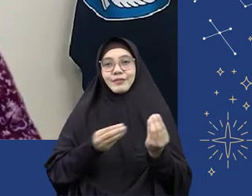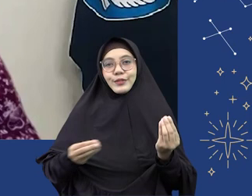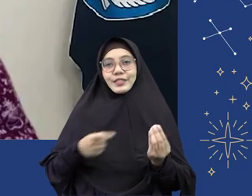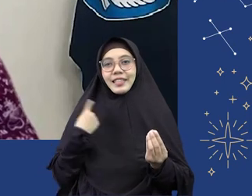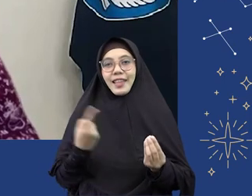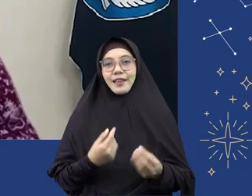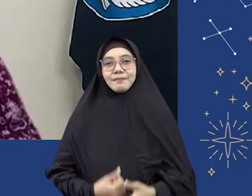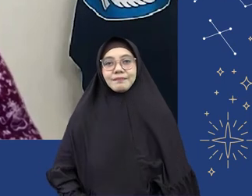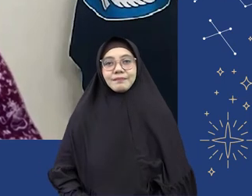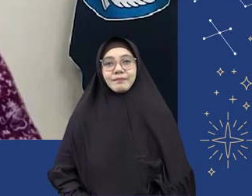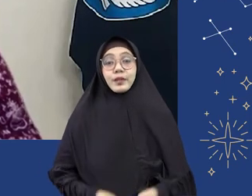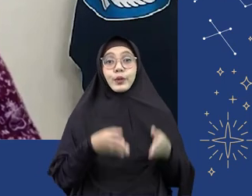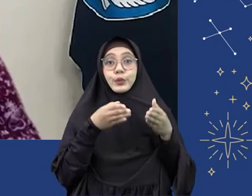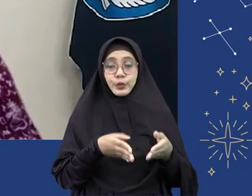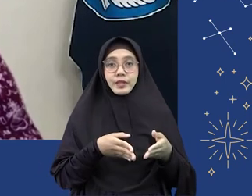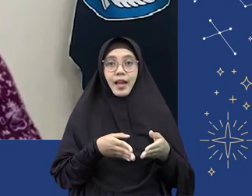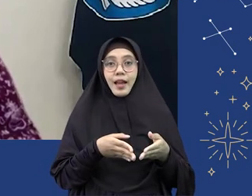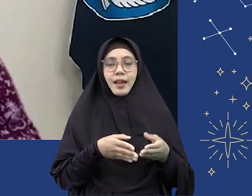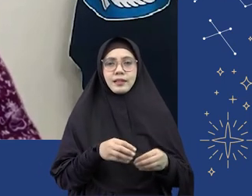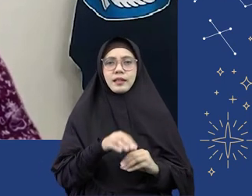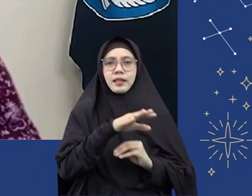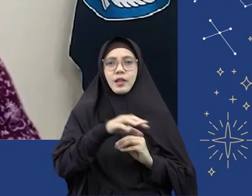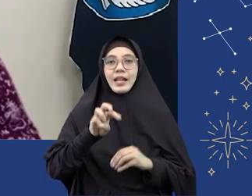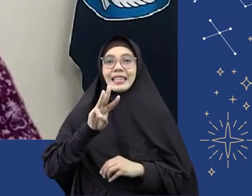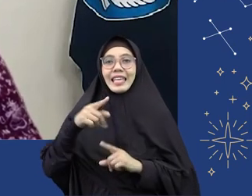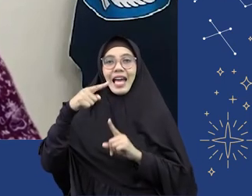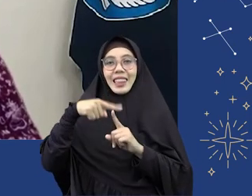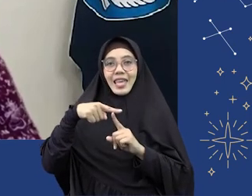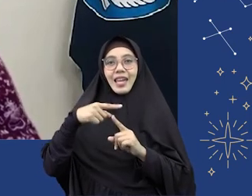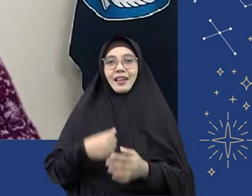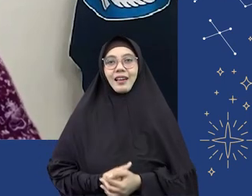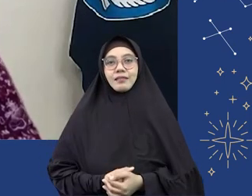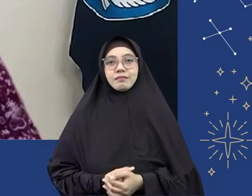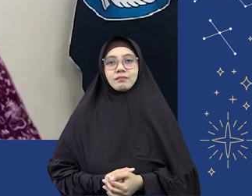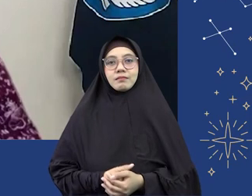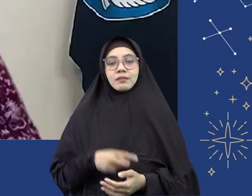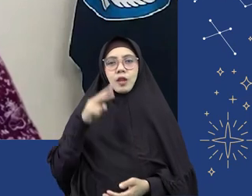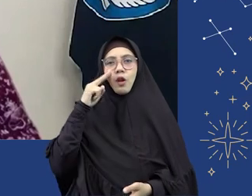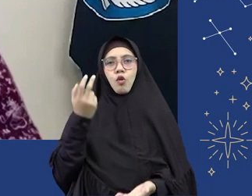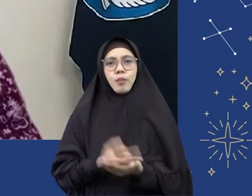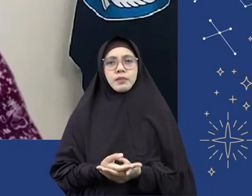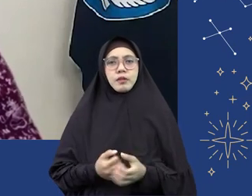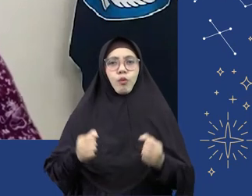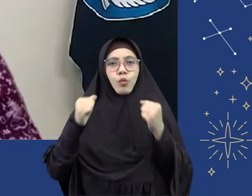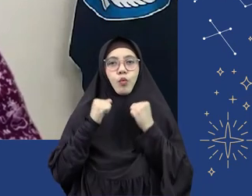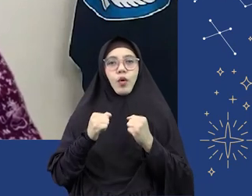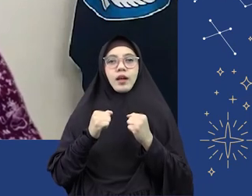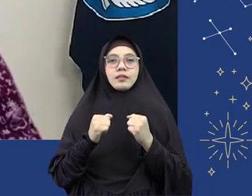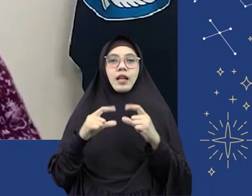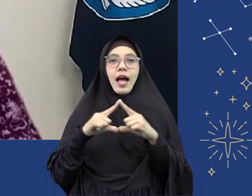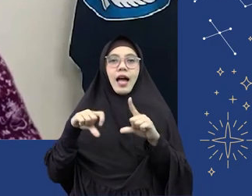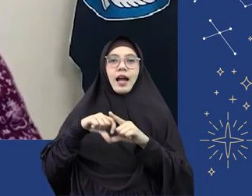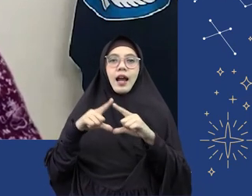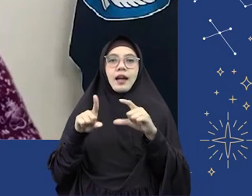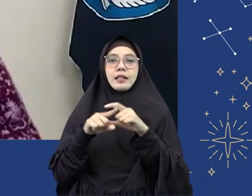khususnya kepada yang bersekolah di daerah-daerah 3D dengan komitmen yang kuat dari para akademisi untuk berinovasi